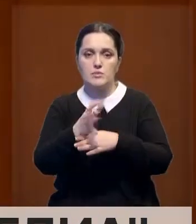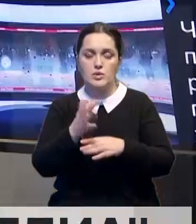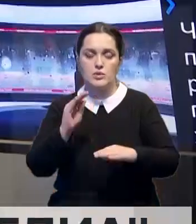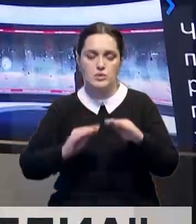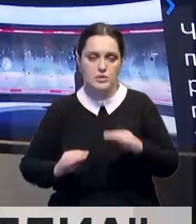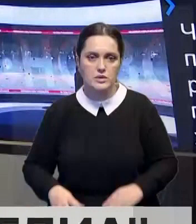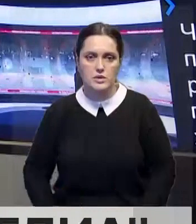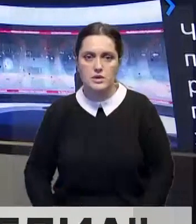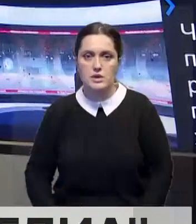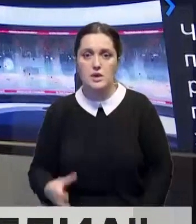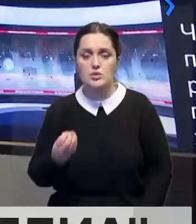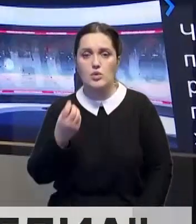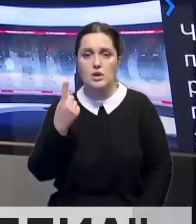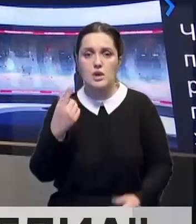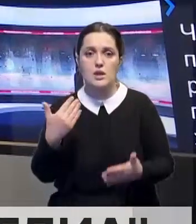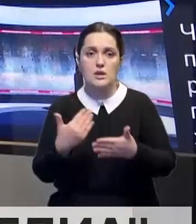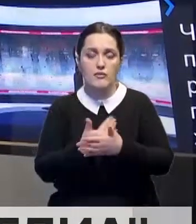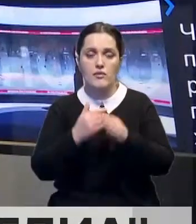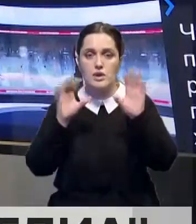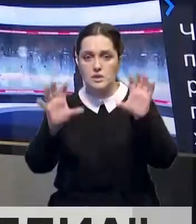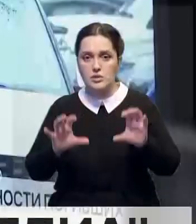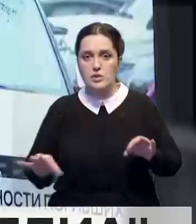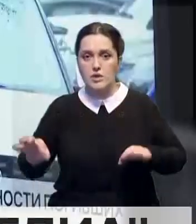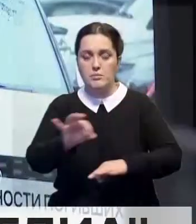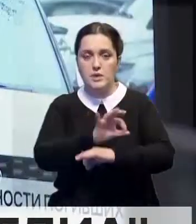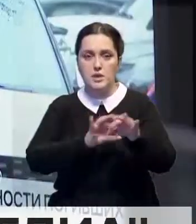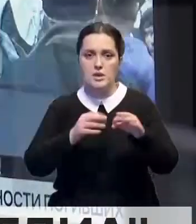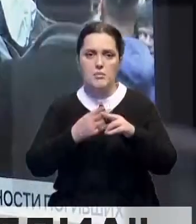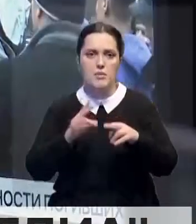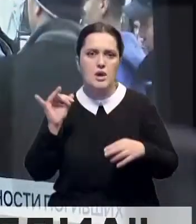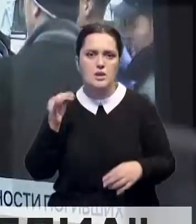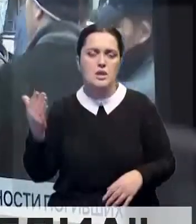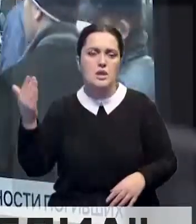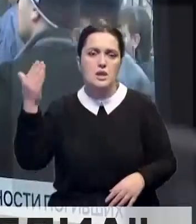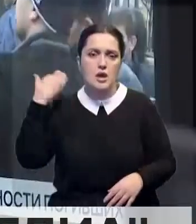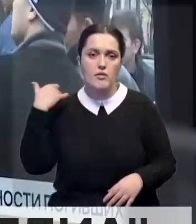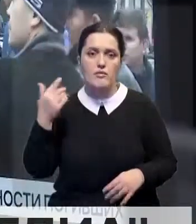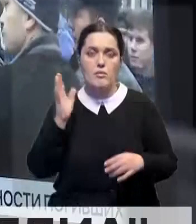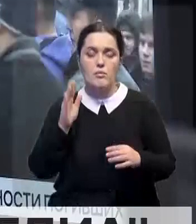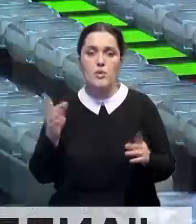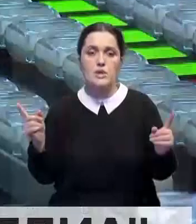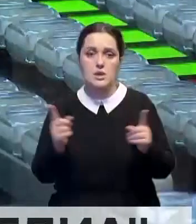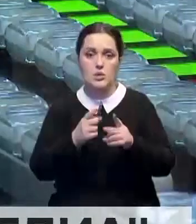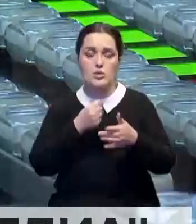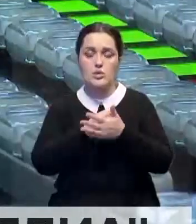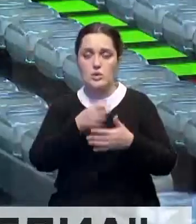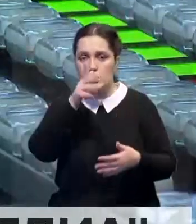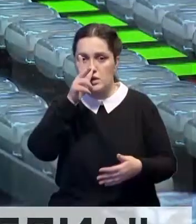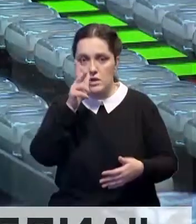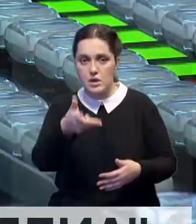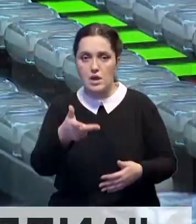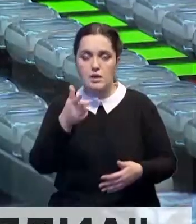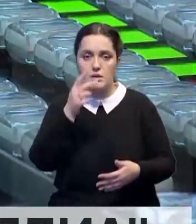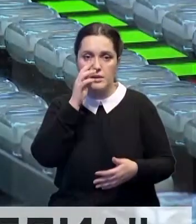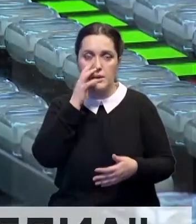устройств. Еще одна новелла в законопроекте – норма об исковой давности. Срок в планах сократить до 3 лет. То есть, простыми